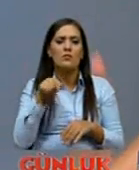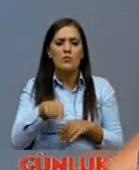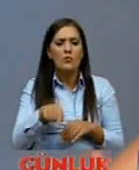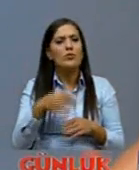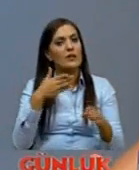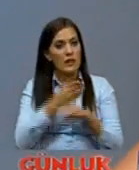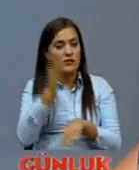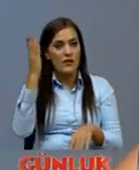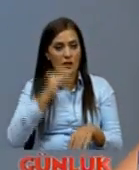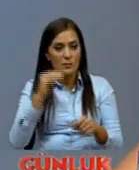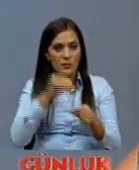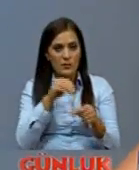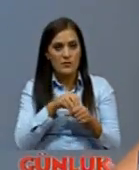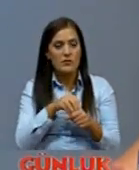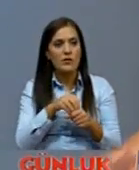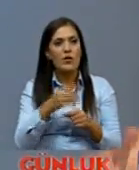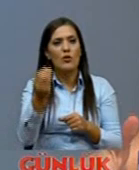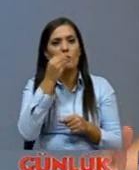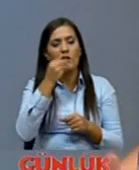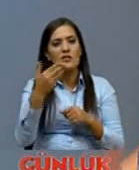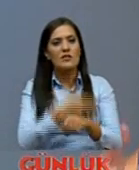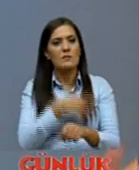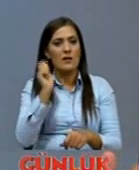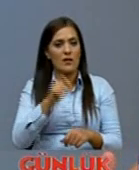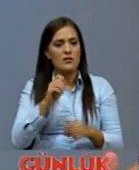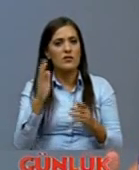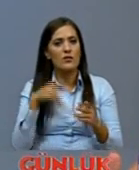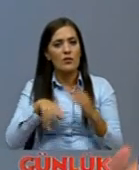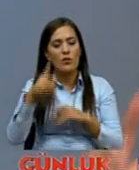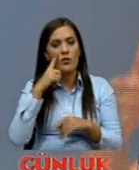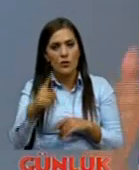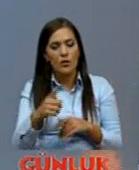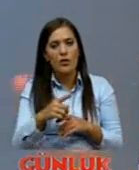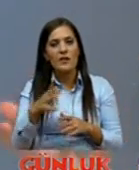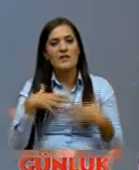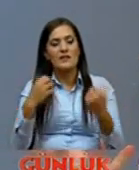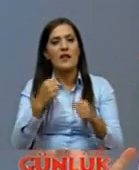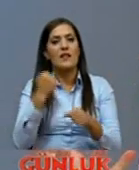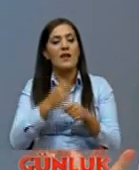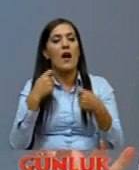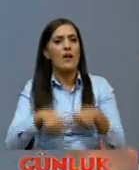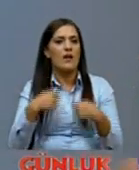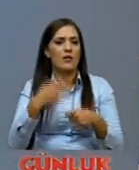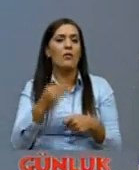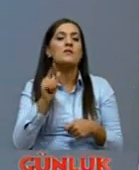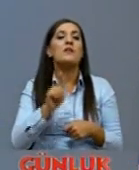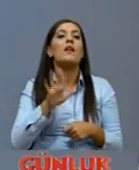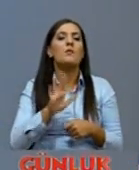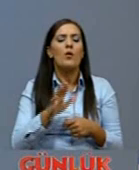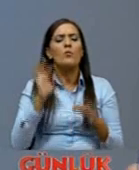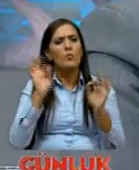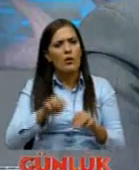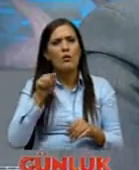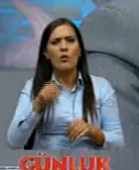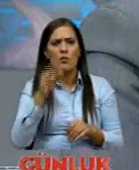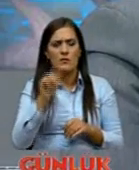Yani bunun gerçek anlamda tüketiciye hizmet edecek şekilde öyle değil mi? Sağlık garantili olması gerekmiyor mu? Muhakkak